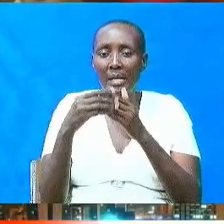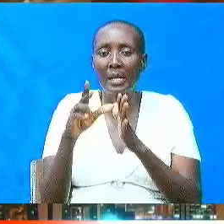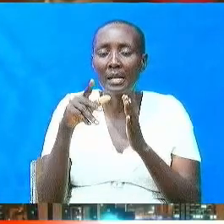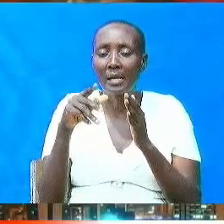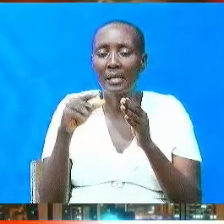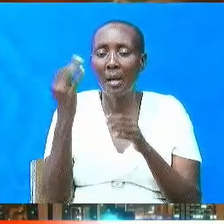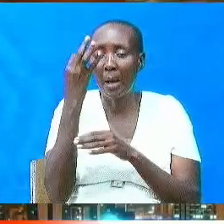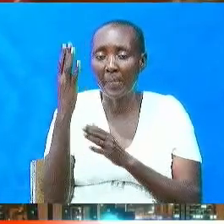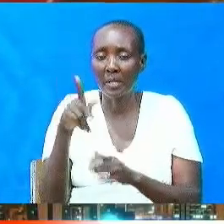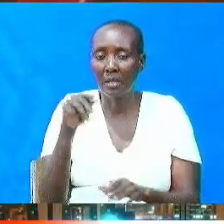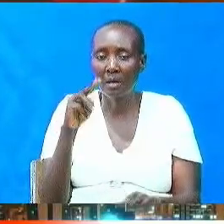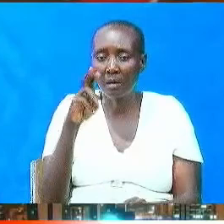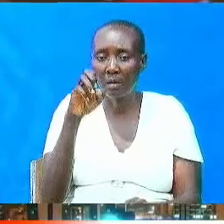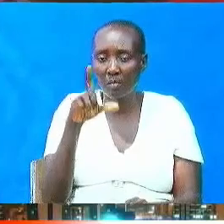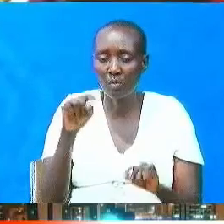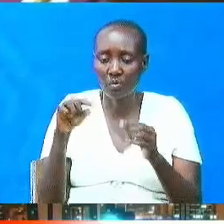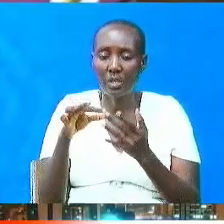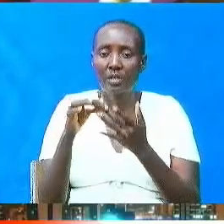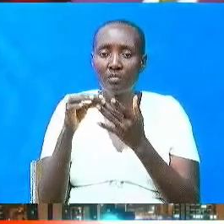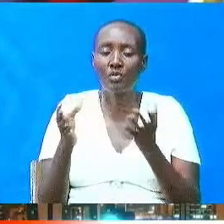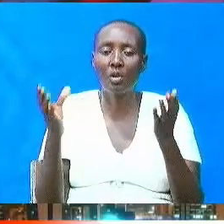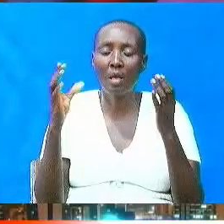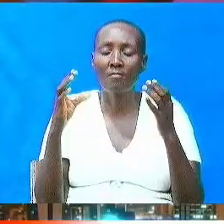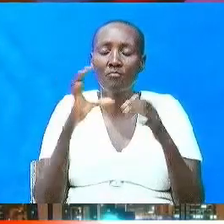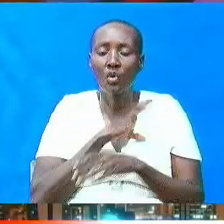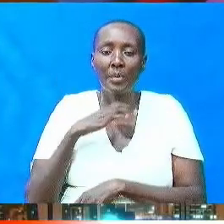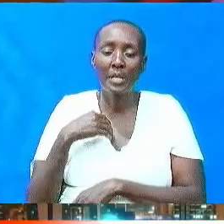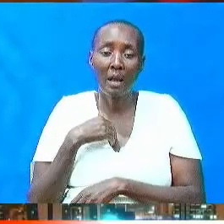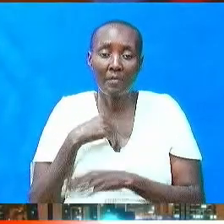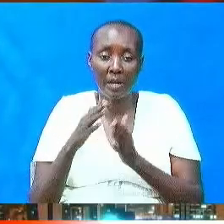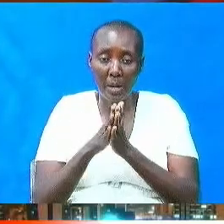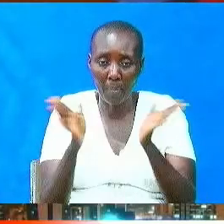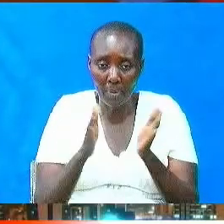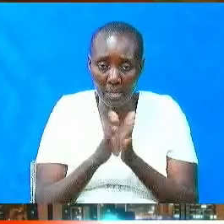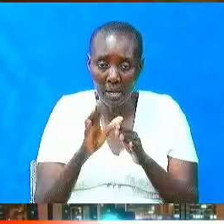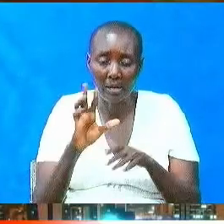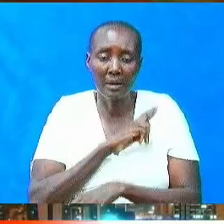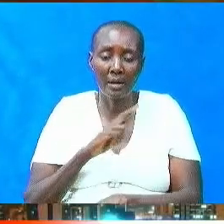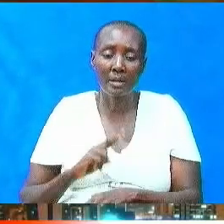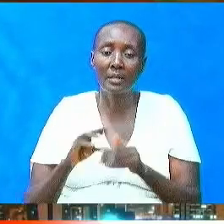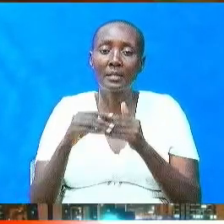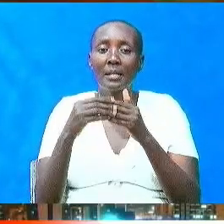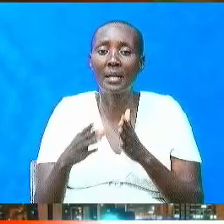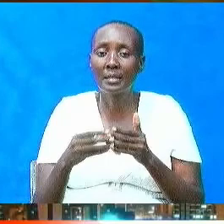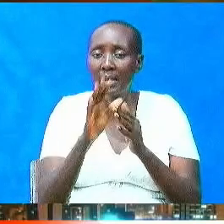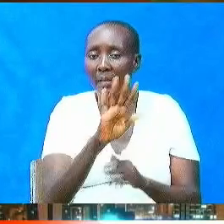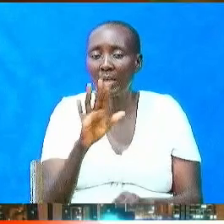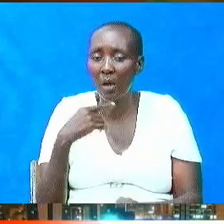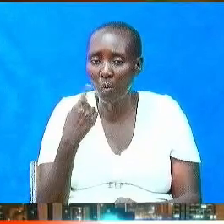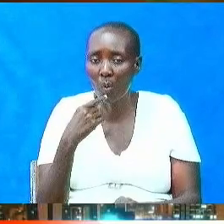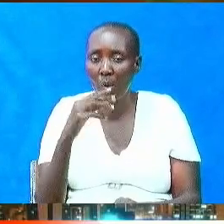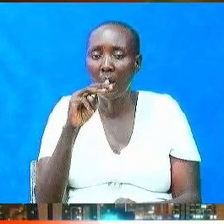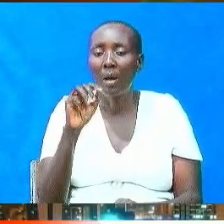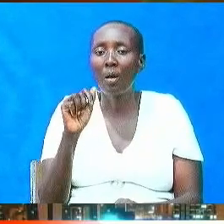imeongoza kikao maalum kinachojumuisha viongozi wa madhehebu na umma kwa jumla, wakiongozwa na Askofu Margaret Wanjiru wa Jesus is